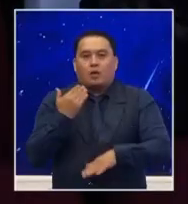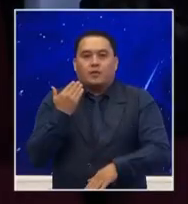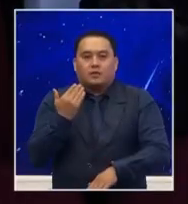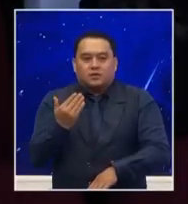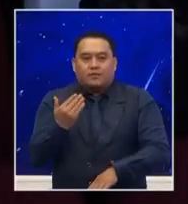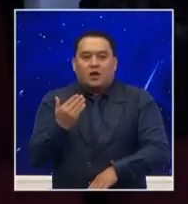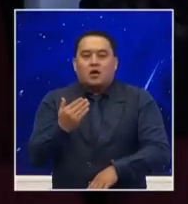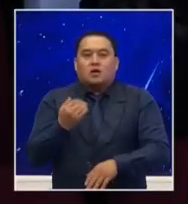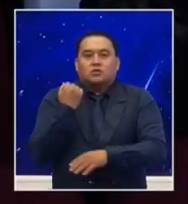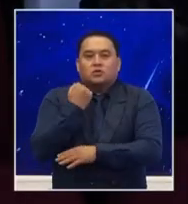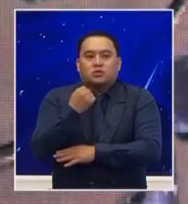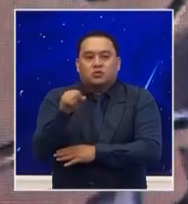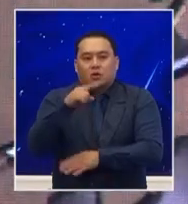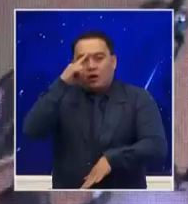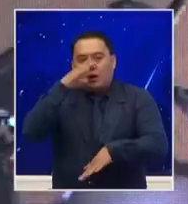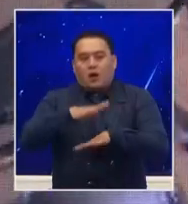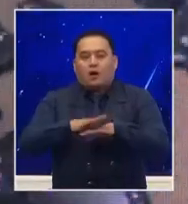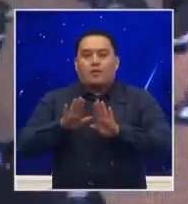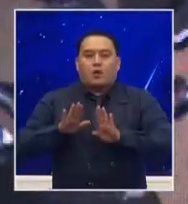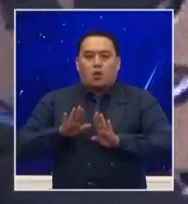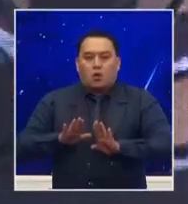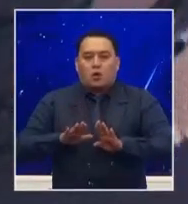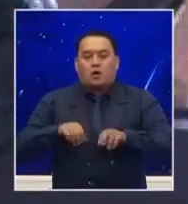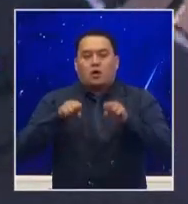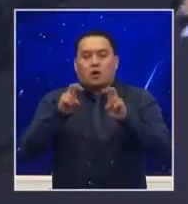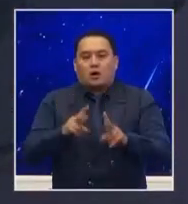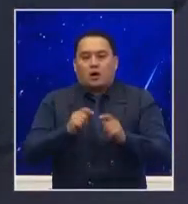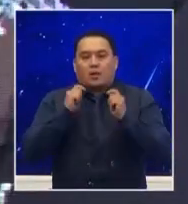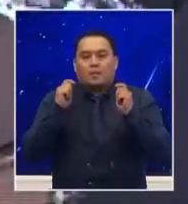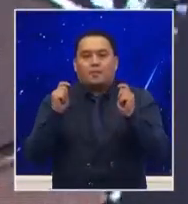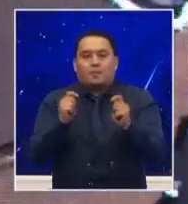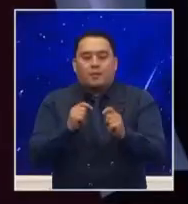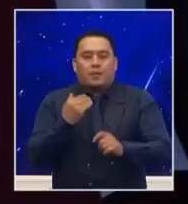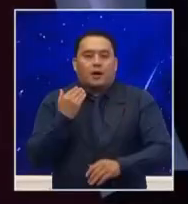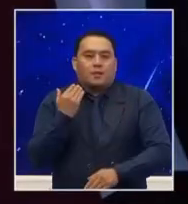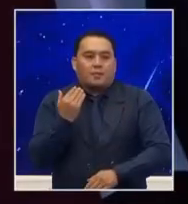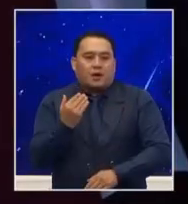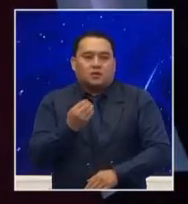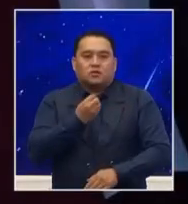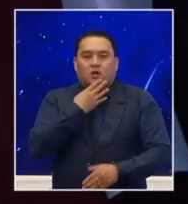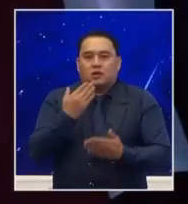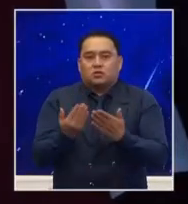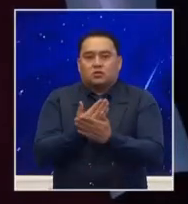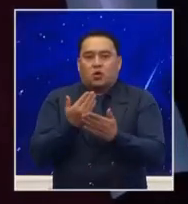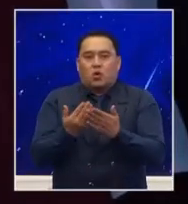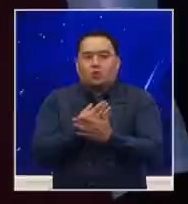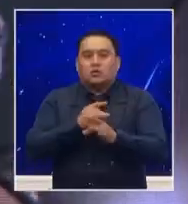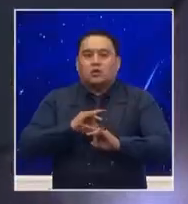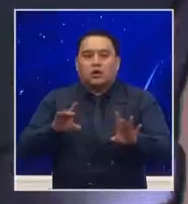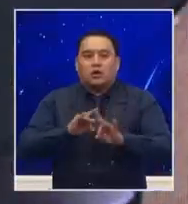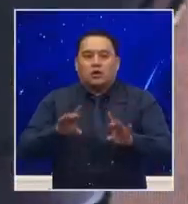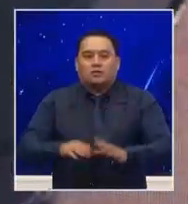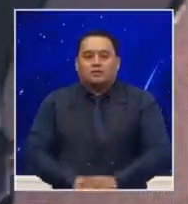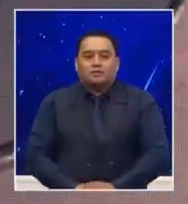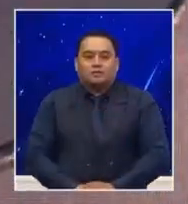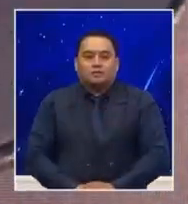Аббасұлы. Жүлдегерлерді әкім орынбасары Рустам Әлиұлы марапаттады. Сондай-ақ жақсы жаңалықпен де бөлісті.